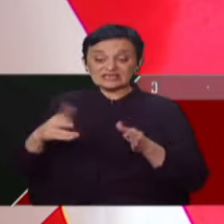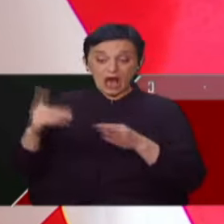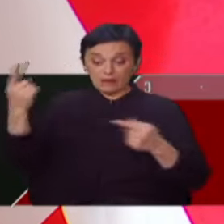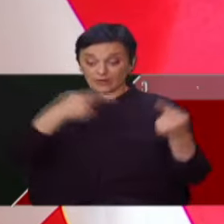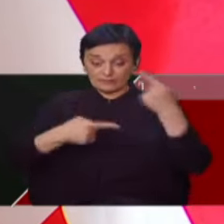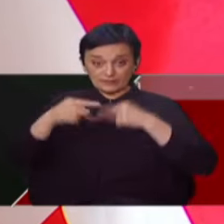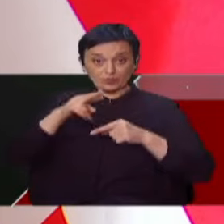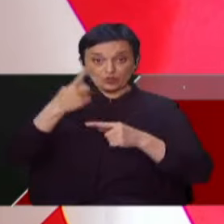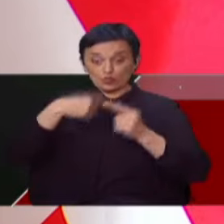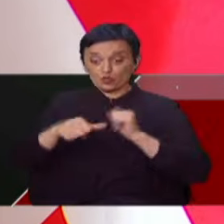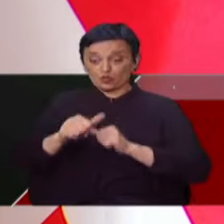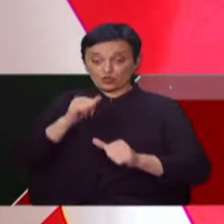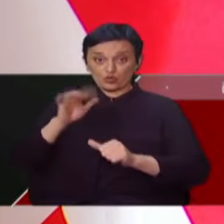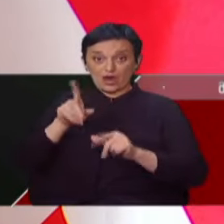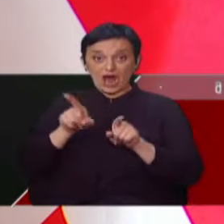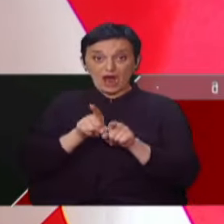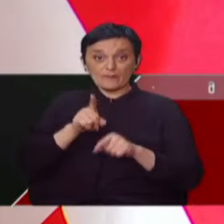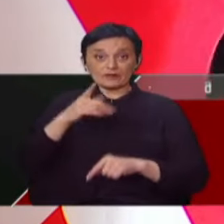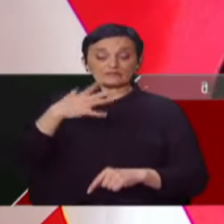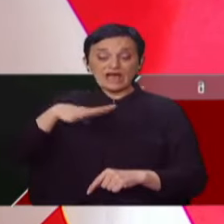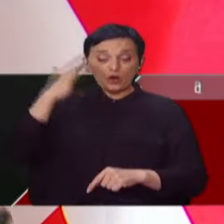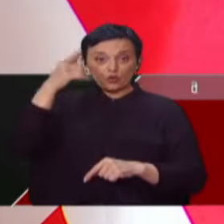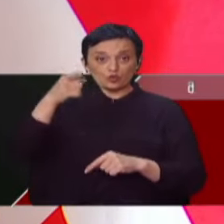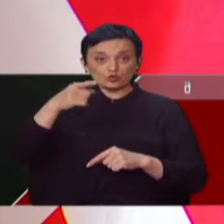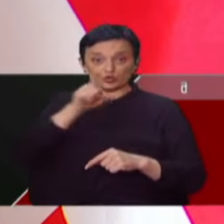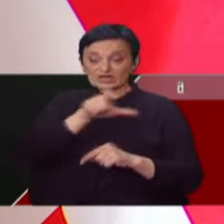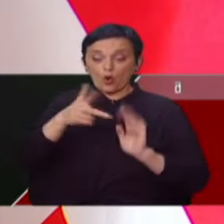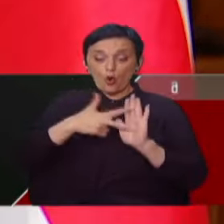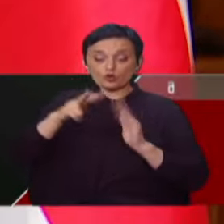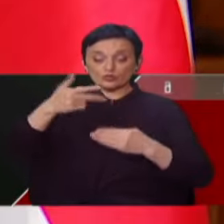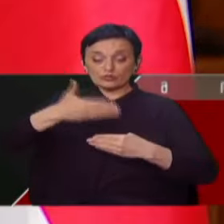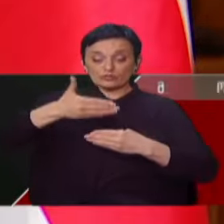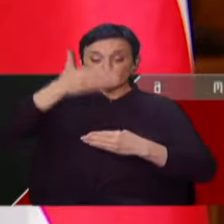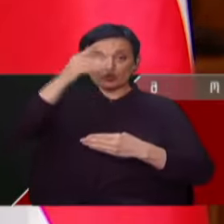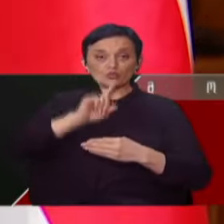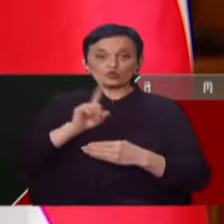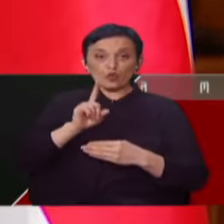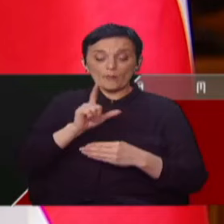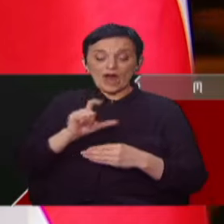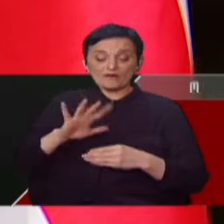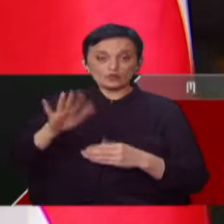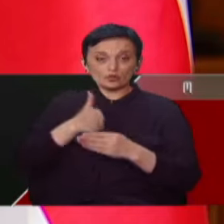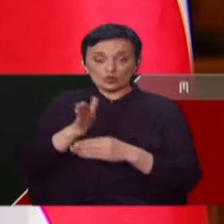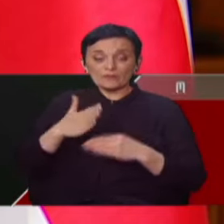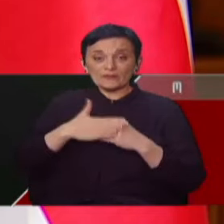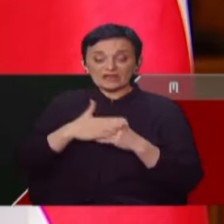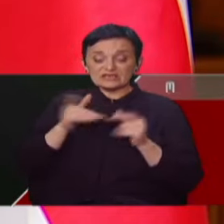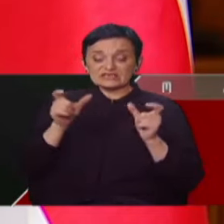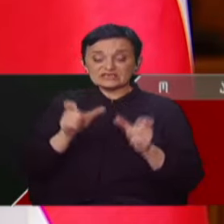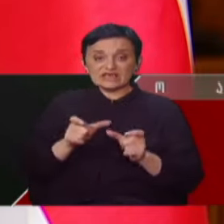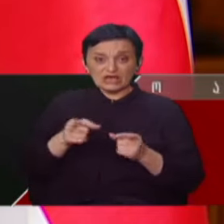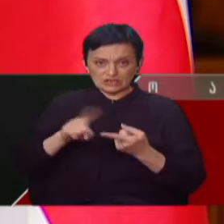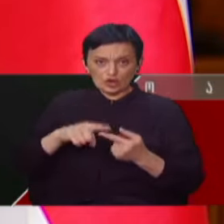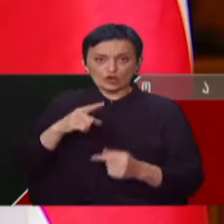ამ 85-83 კაცი წინ ჩაგვეხერგა გზა, რომ ევროკავშირში არ წავიდეთ. სანქციებთან დაკავშირებით ჩვენ გუნდს ყოველთვის ერთი